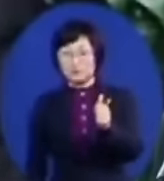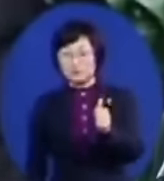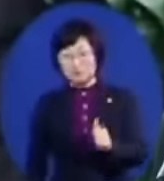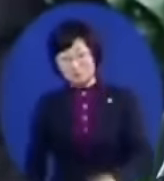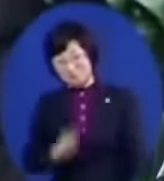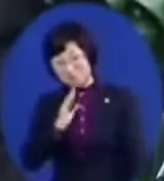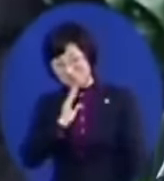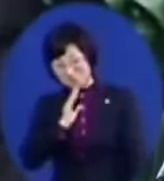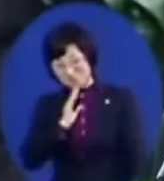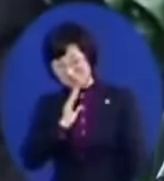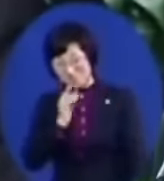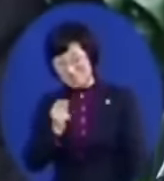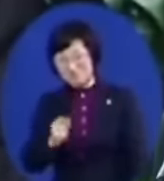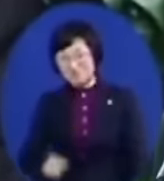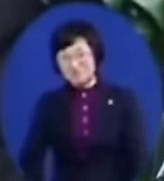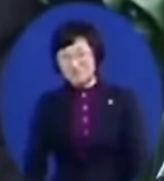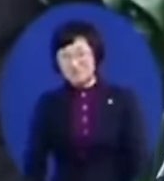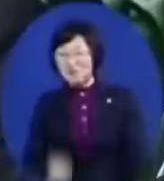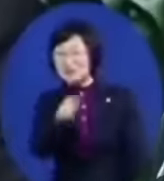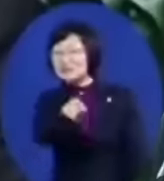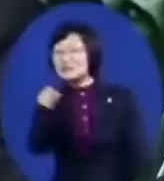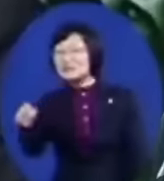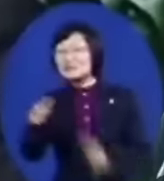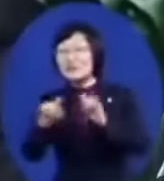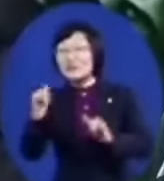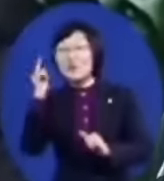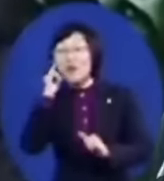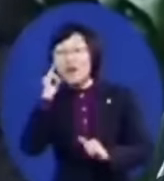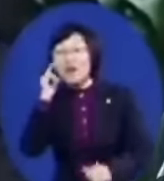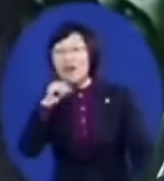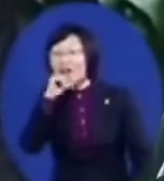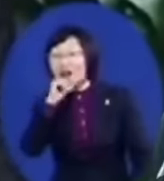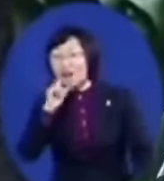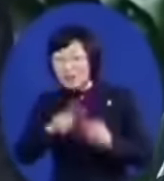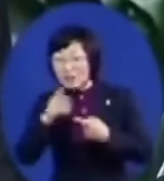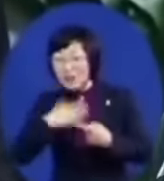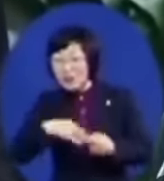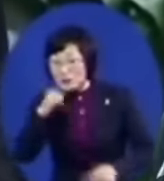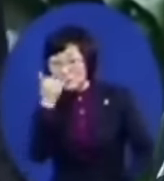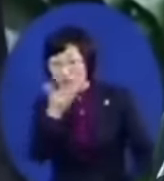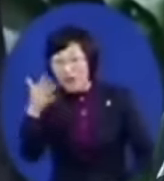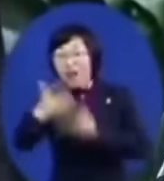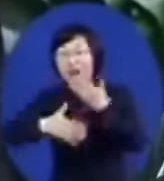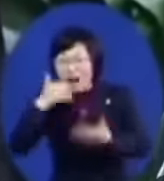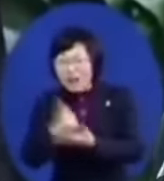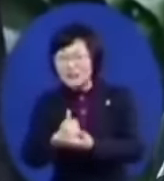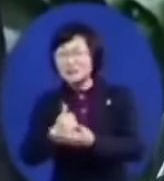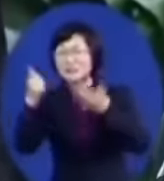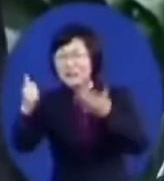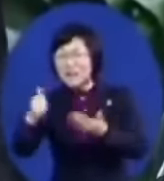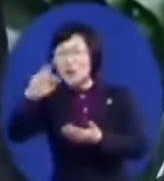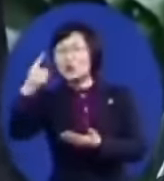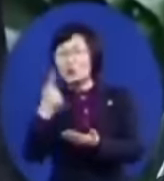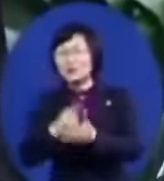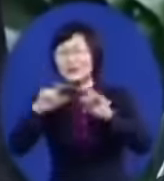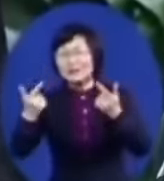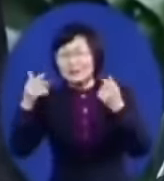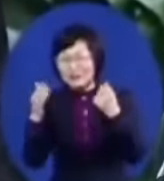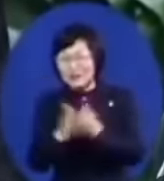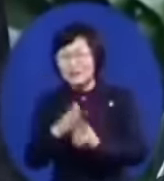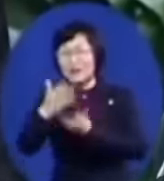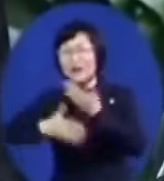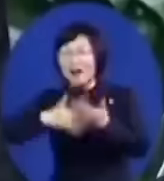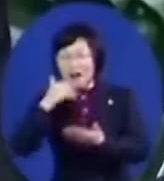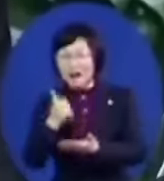그래요? 이 사람들이 왜 이렇게 가난한지 압니까? 하나님께 안 오기 때문에 가난하지. 하나님께 와서